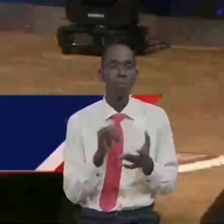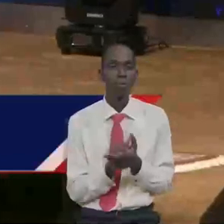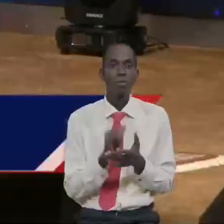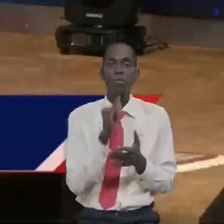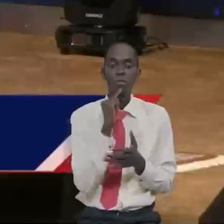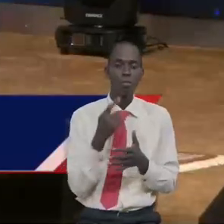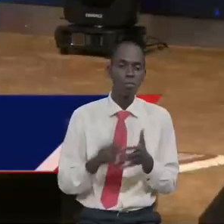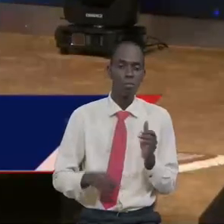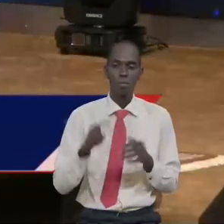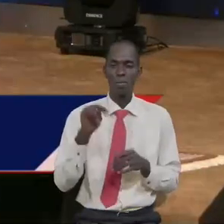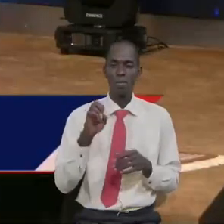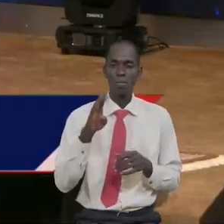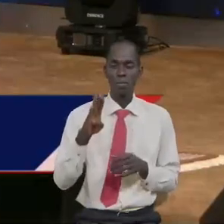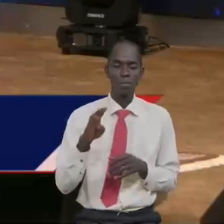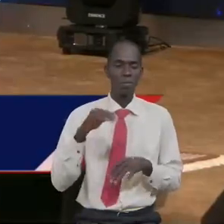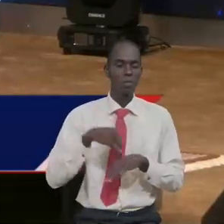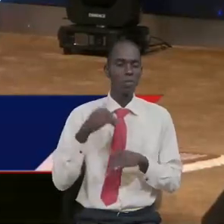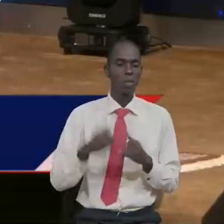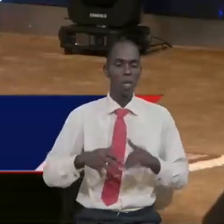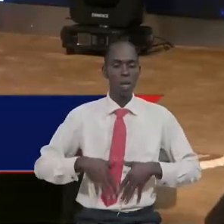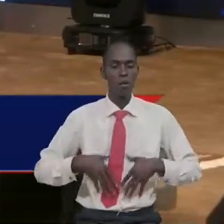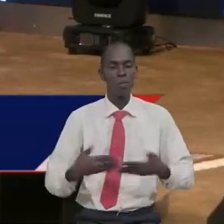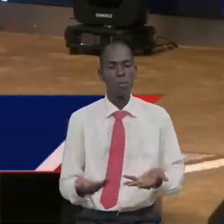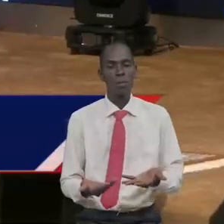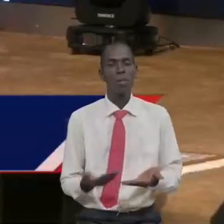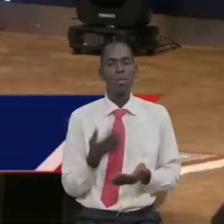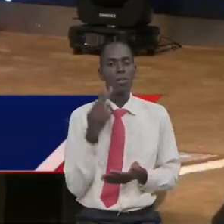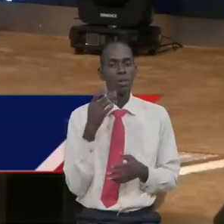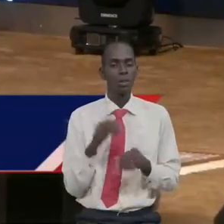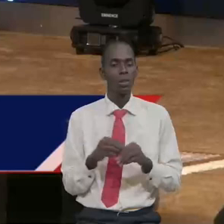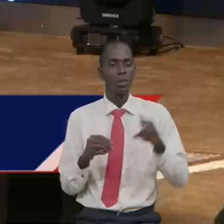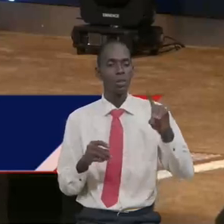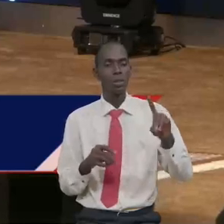ce que Nebuchadnezzar a finalement confessé. On voit